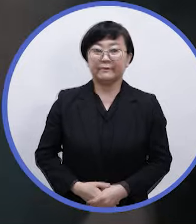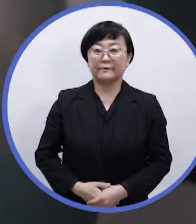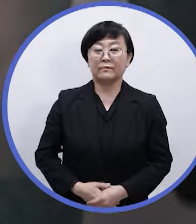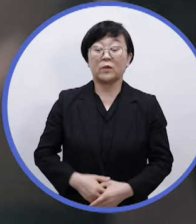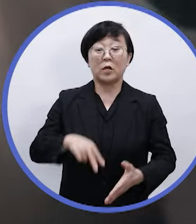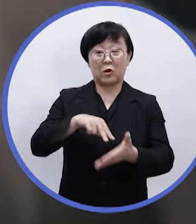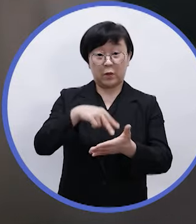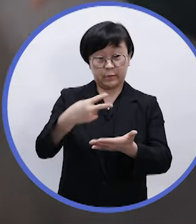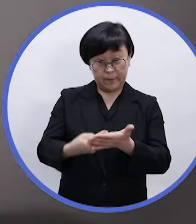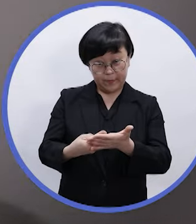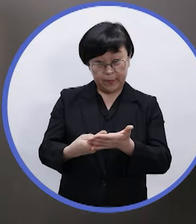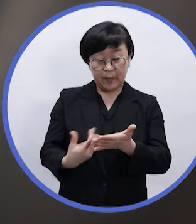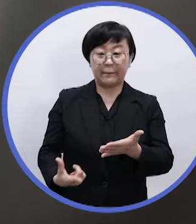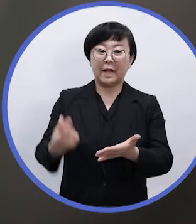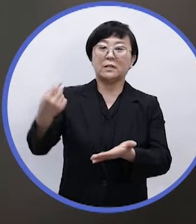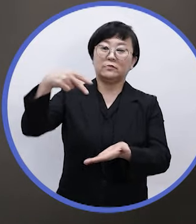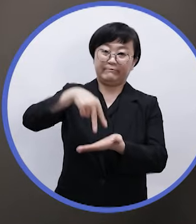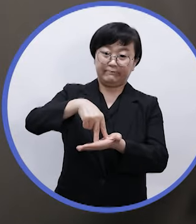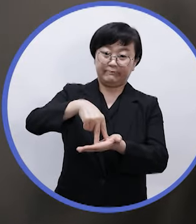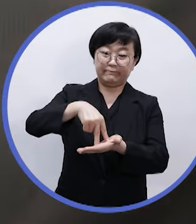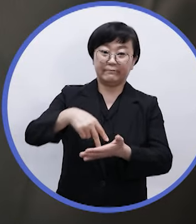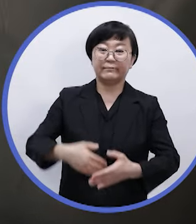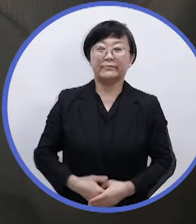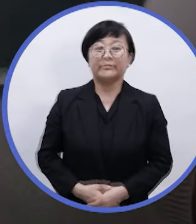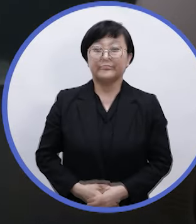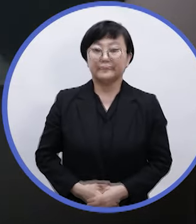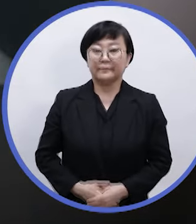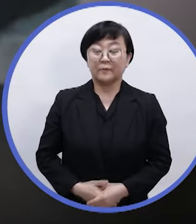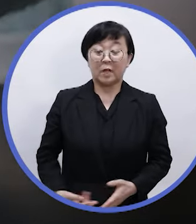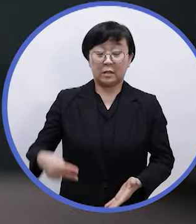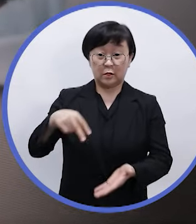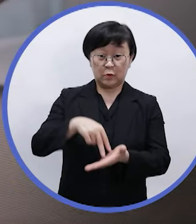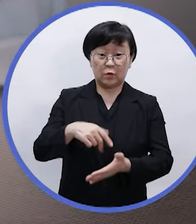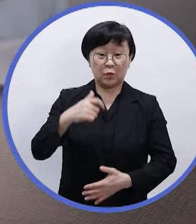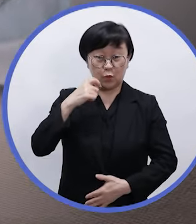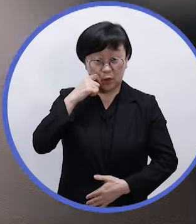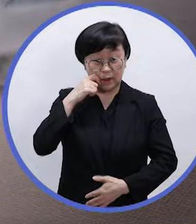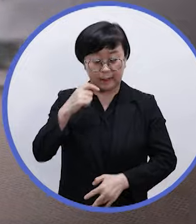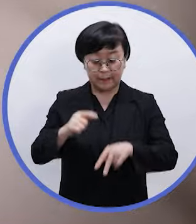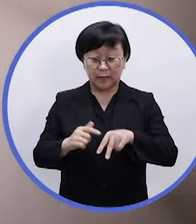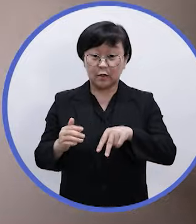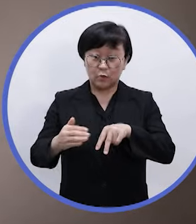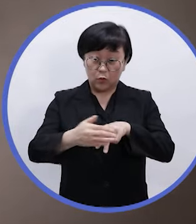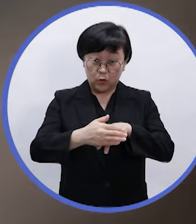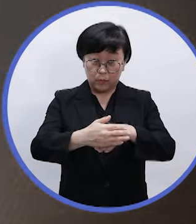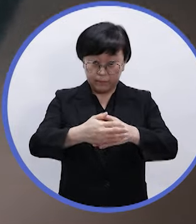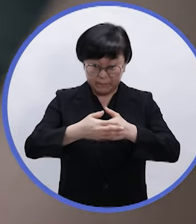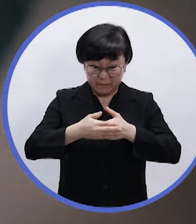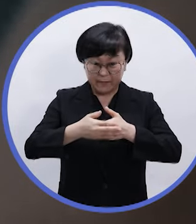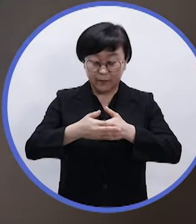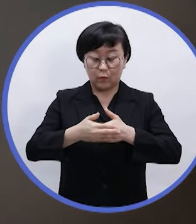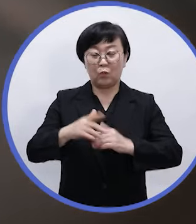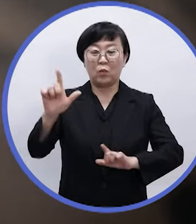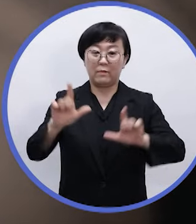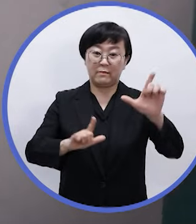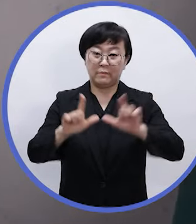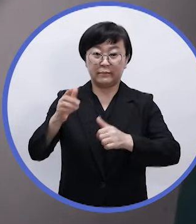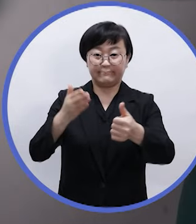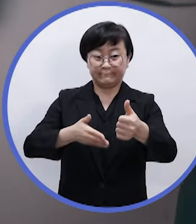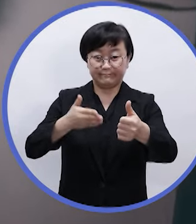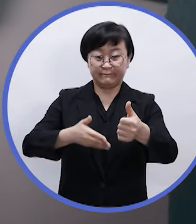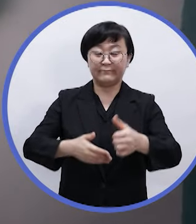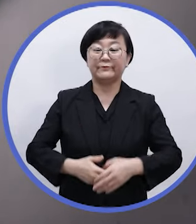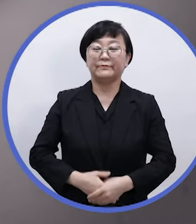하세요 만약 넘어졌다면 바로 일어서야 합니다 일어서기 어렵다면 다리를 몸쪽으로 끌어당겨 웅크린